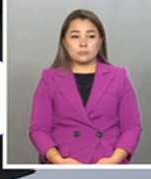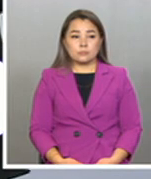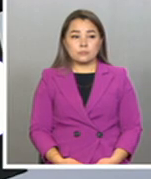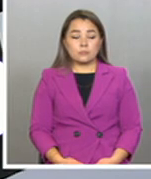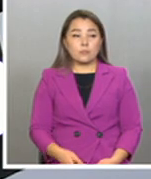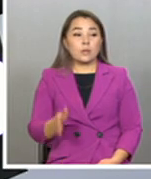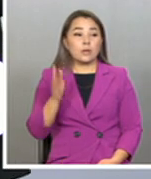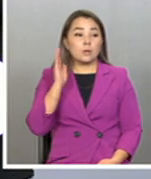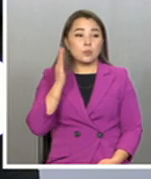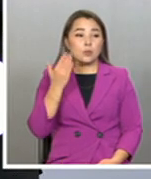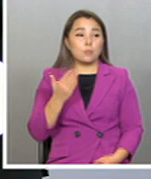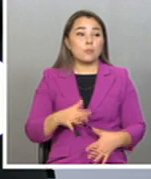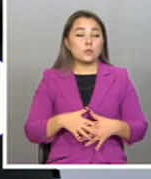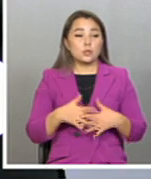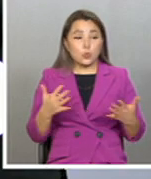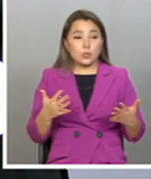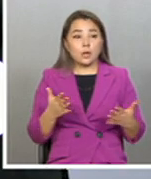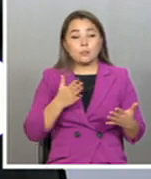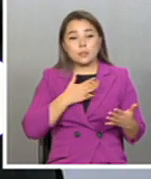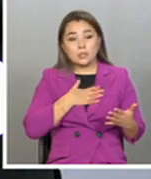Болашағы зор біздегі